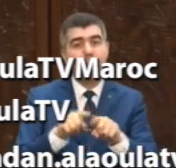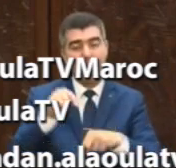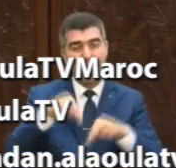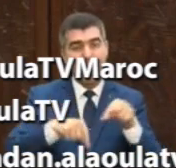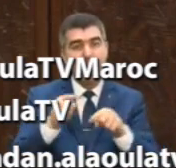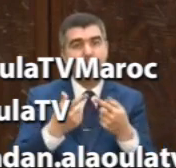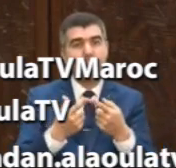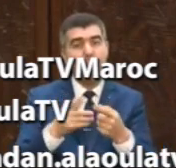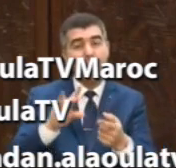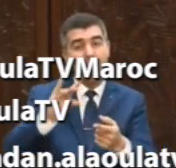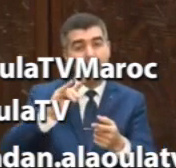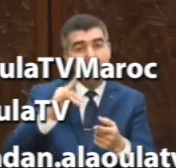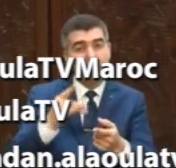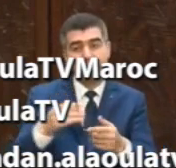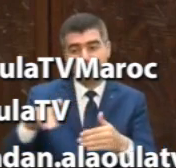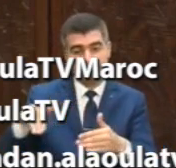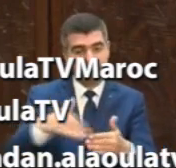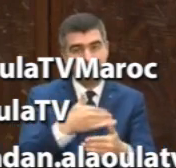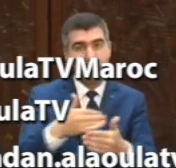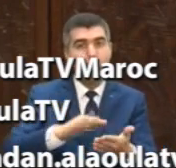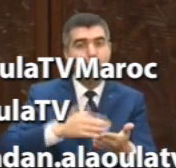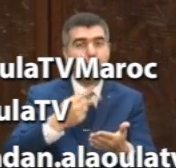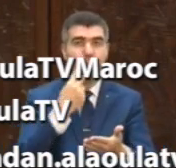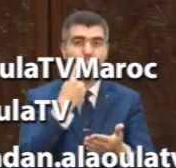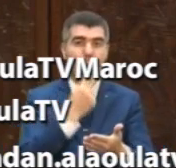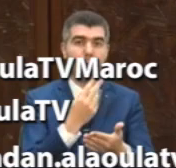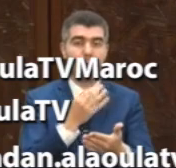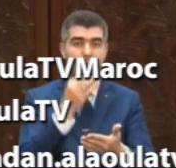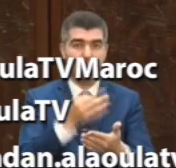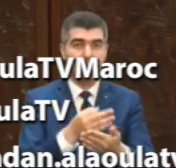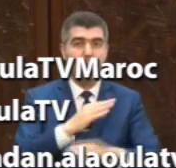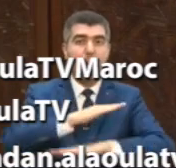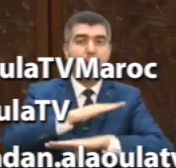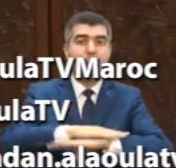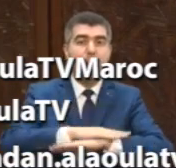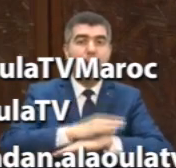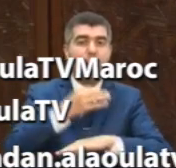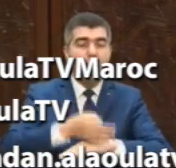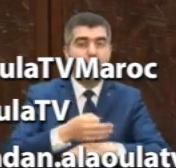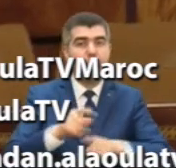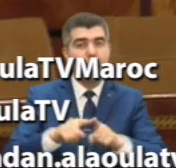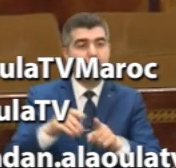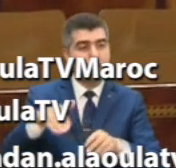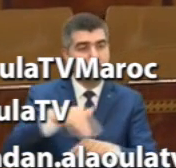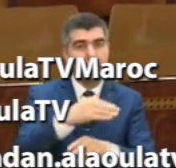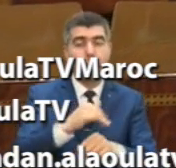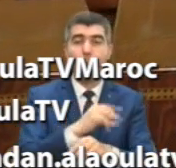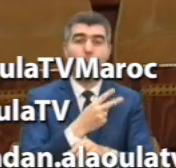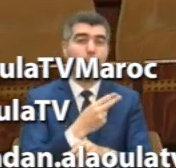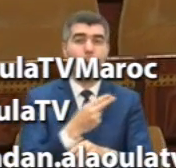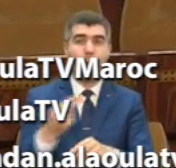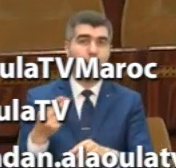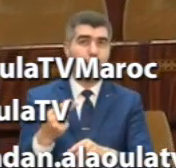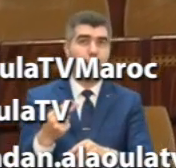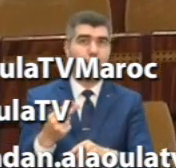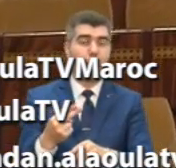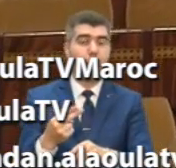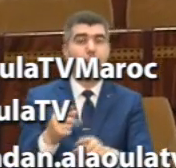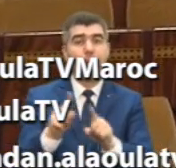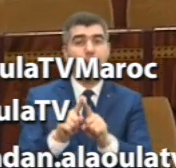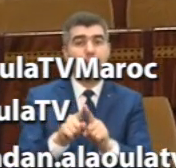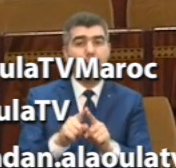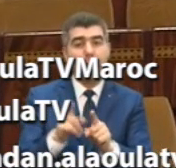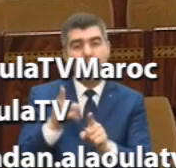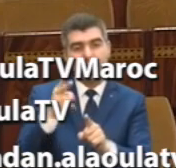المغرب. الإصلاحات المتكررة بطرق السيارة دون احترام المعايير المعتمدة في هذا المجال. غياب دورية المراقبة